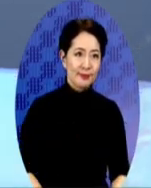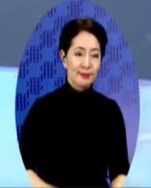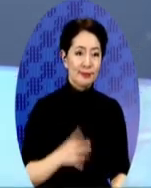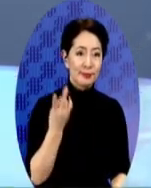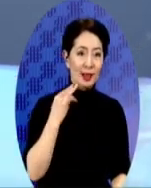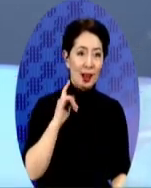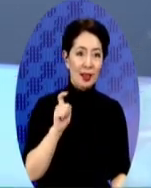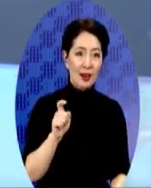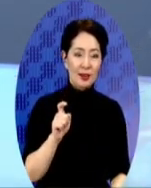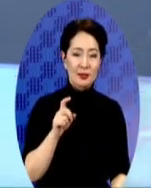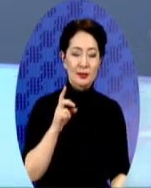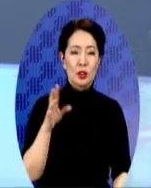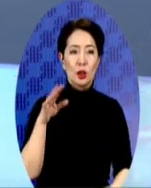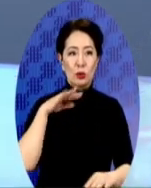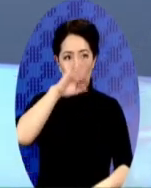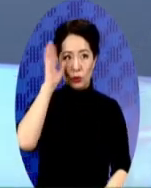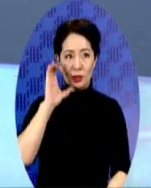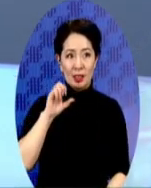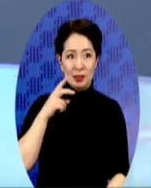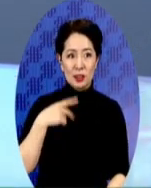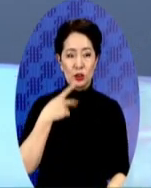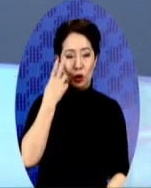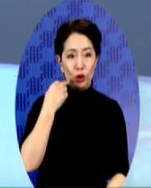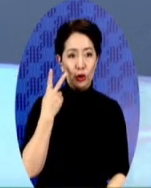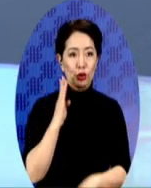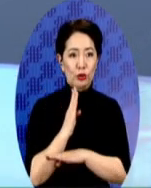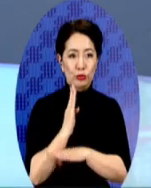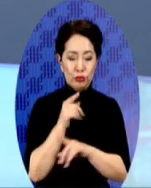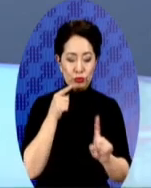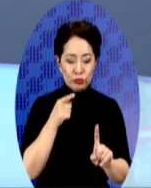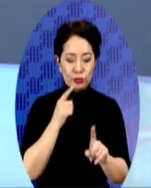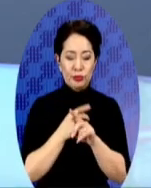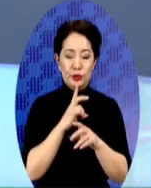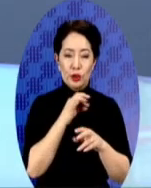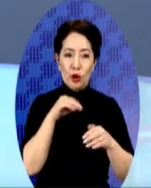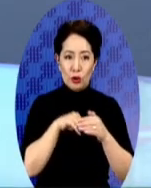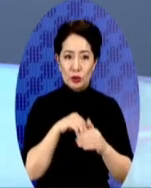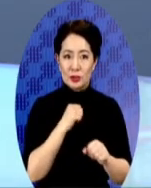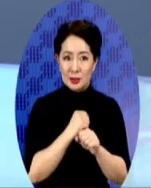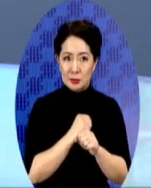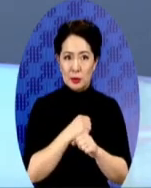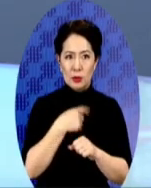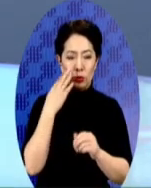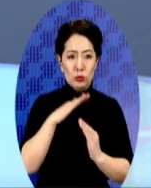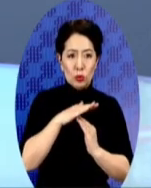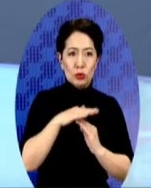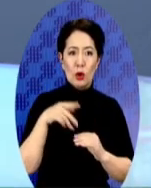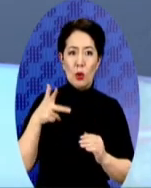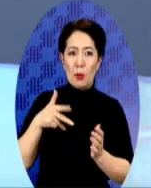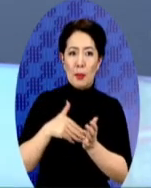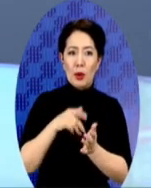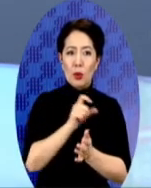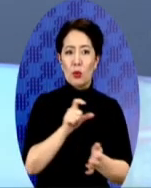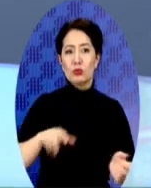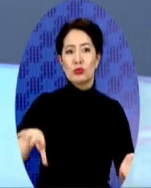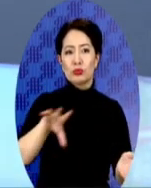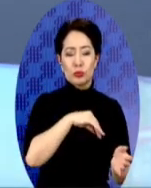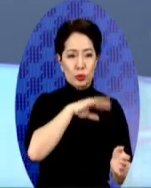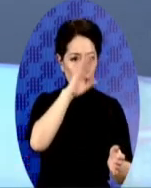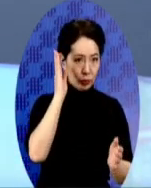Налахын дулааны станц 2 оны түвшний нөөцтэй ажиллаж байна. Хэрвээ нөөцөнд дуусах юм бол налахын дулааны станц өгсөж 3000 гаруй хэрэглэгчийн дулаан